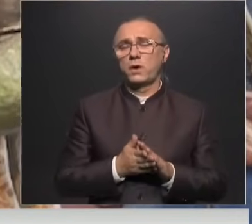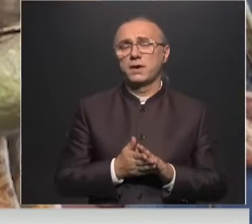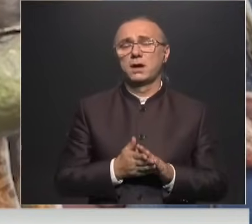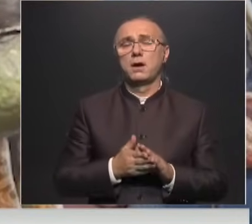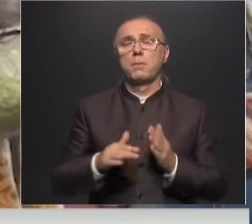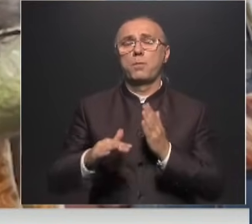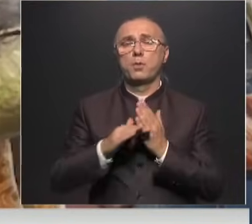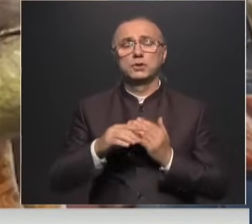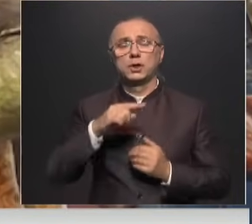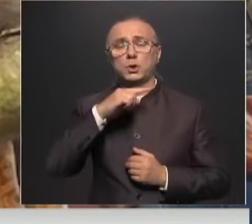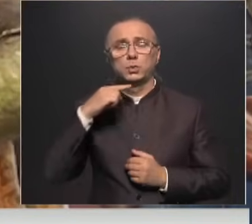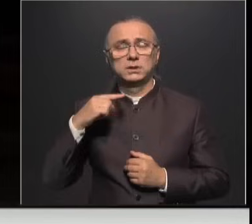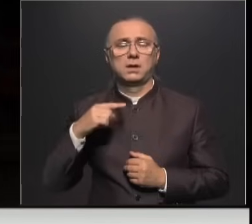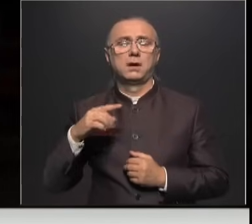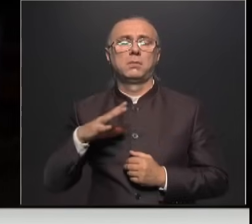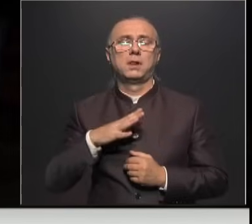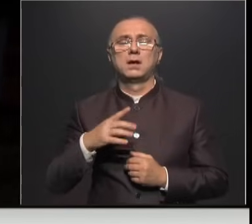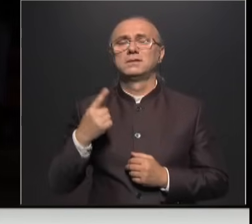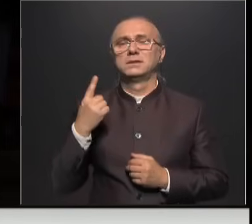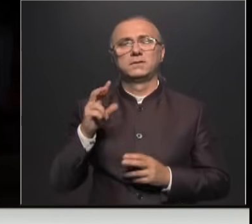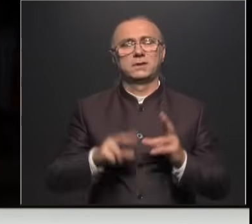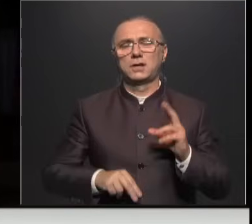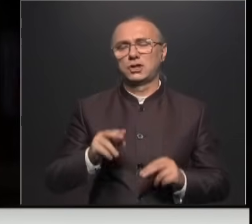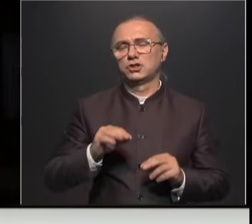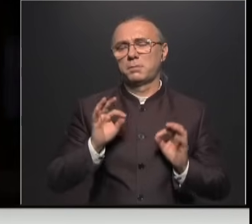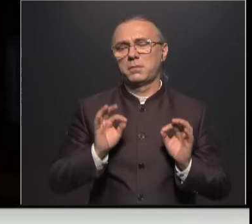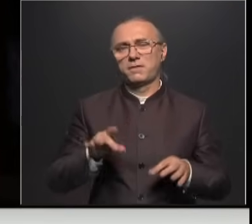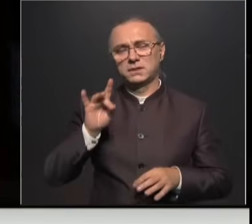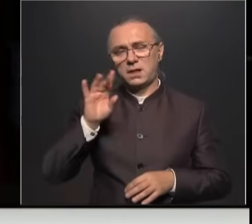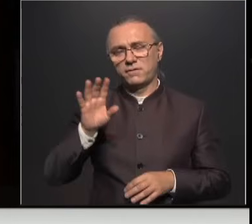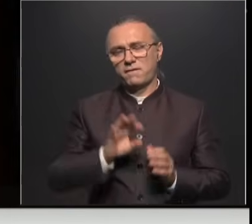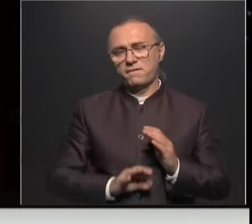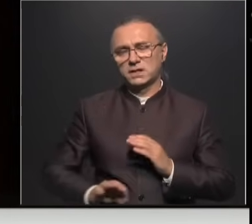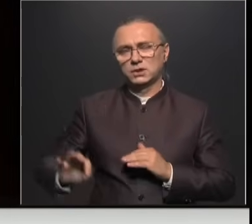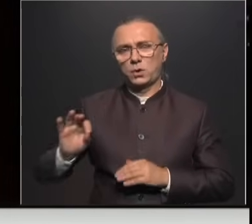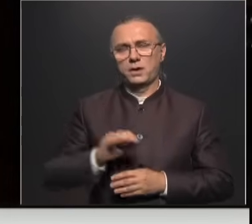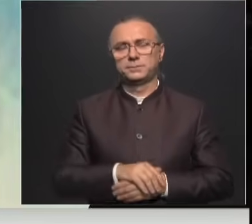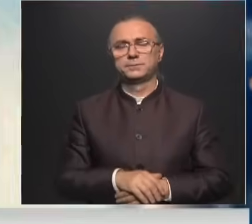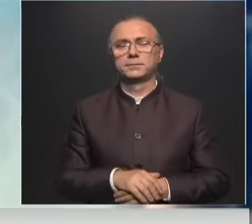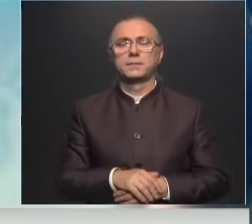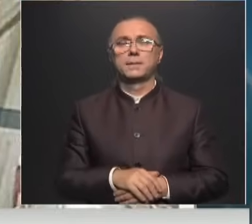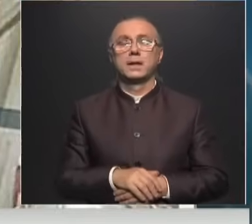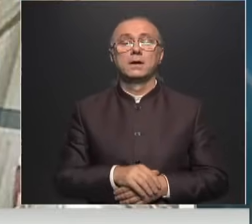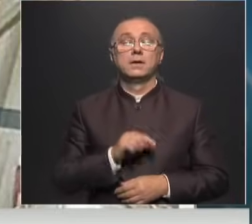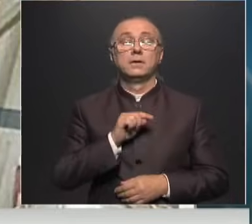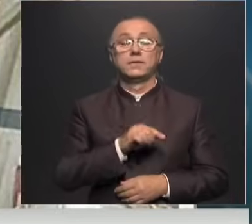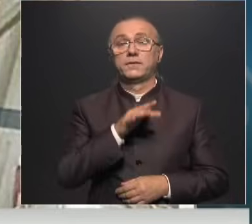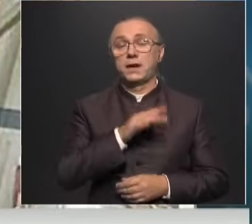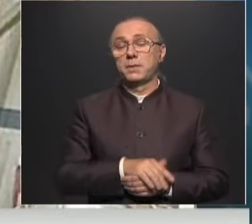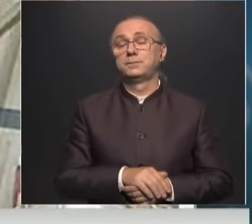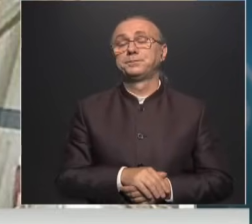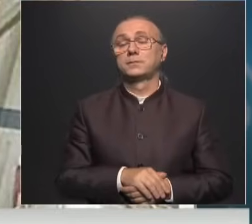единственной надеждой православного Востока. В это время Господь благоволил поставить на Александрийский престол